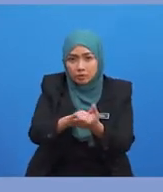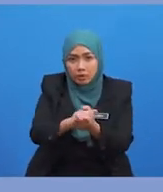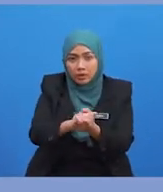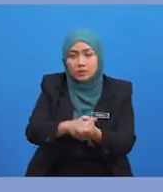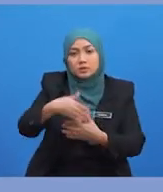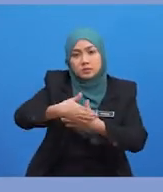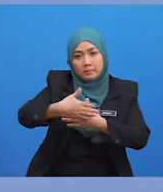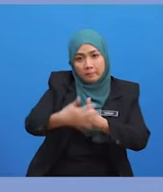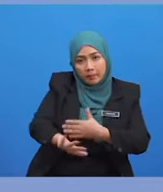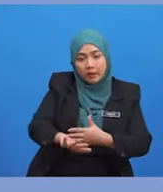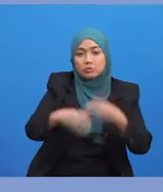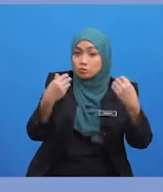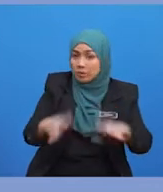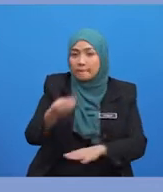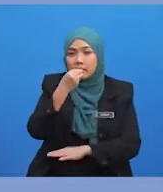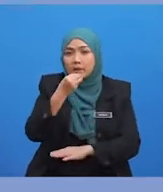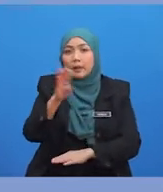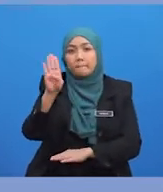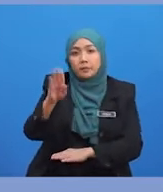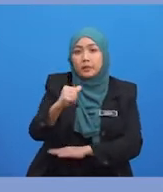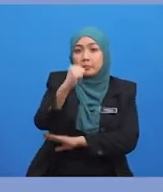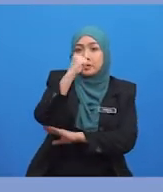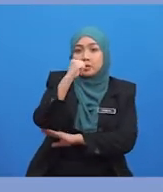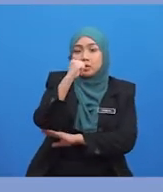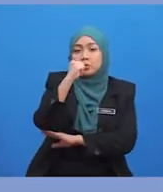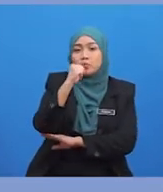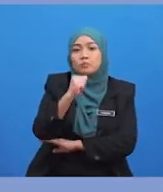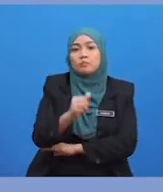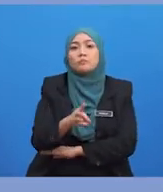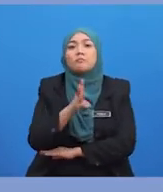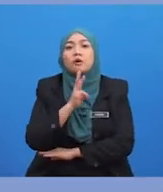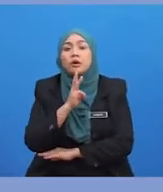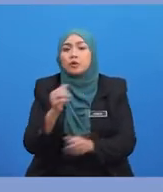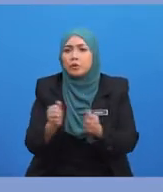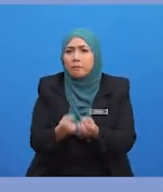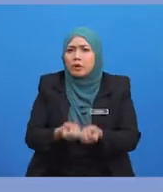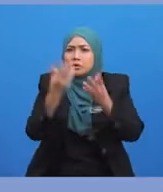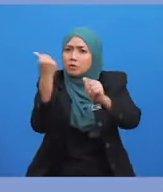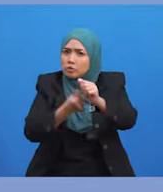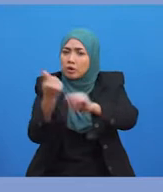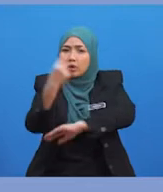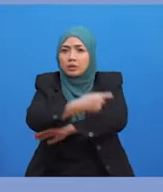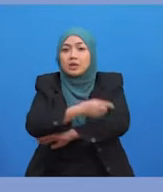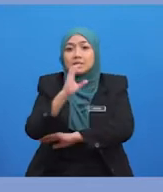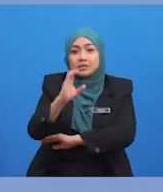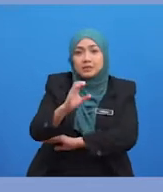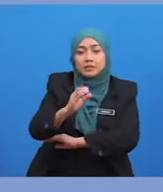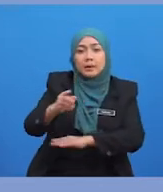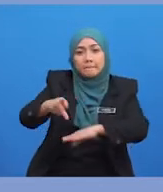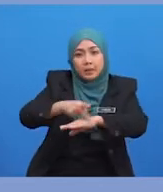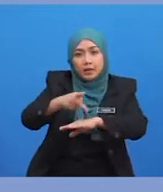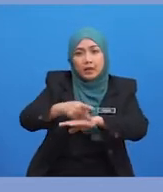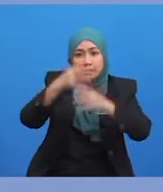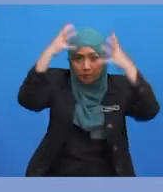B. Minum air dengan banyak setiap hari, C. Memakai penutup kepala semasa